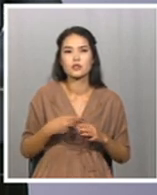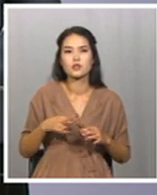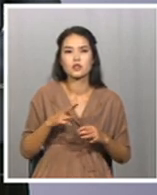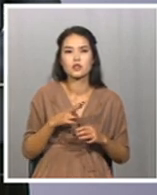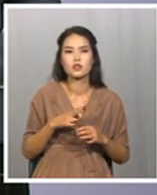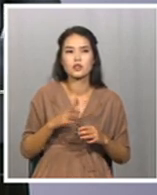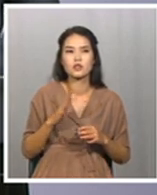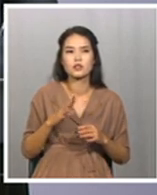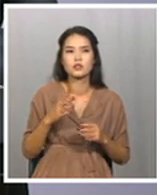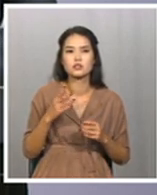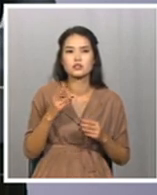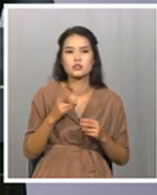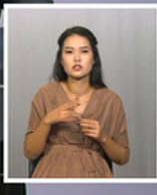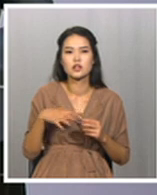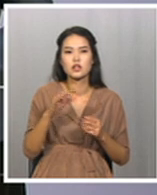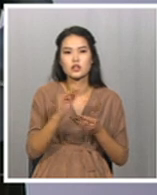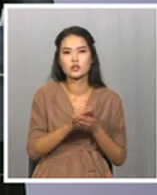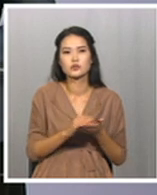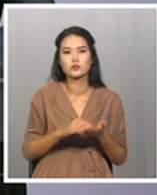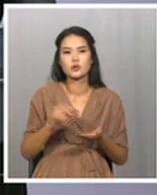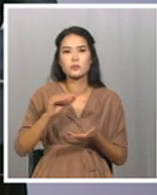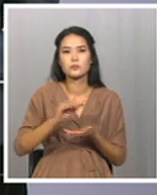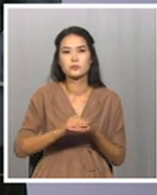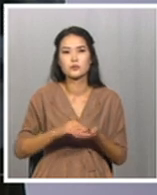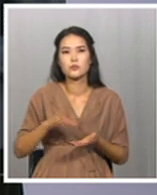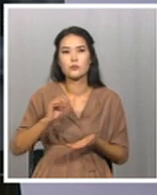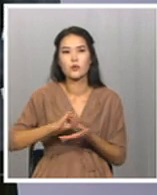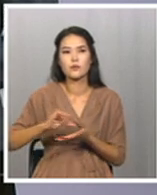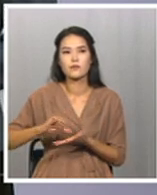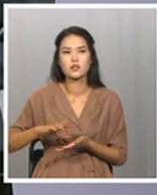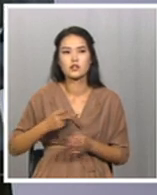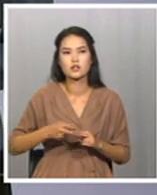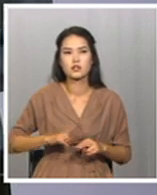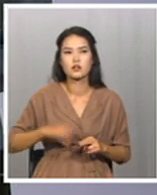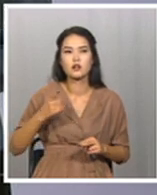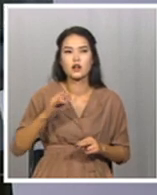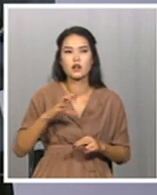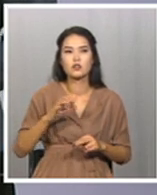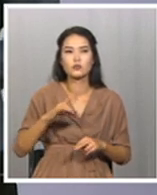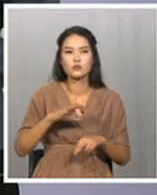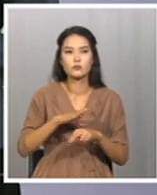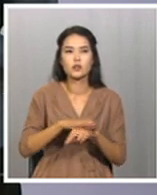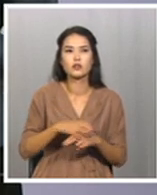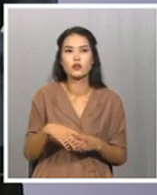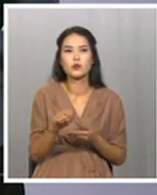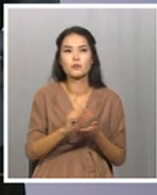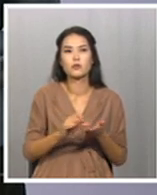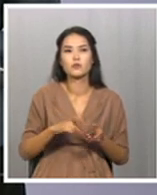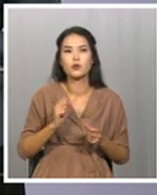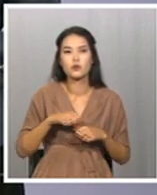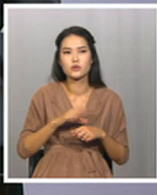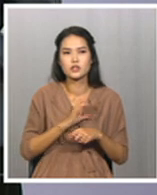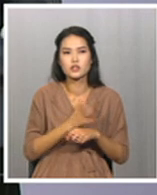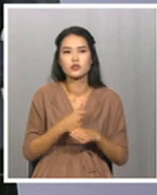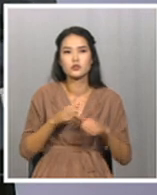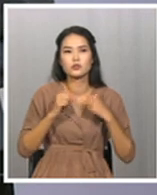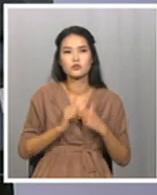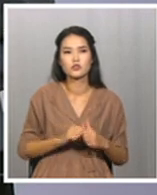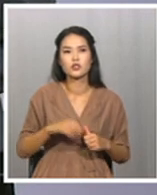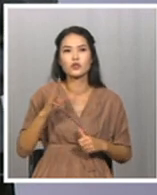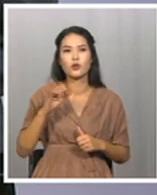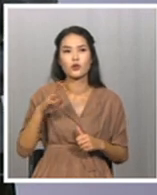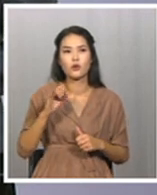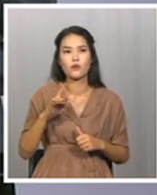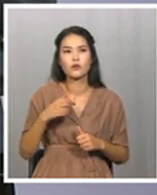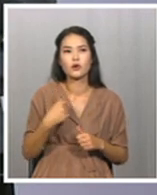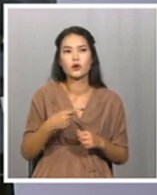завершили изучение бессмертной повести Куприна. «Гранатовый браслет» – повесть о силе любви Желткова